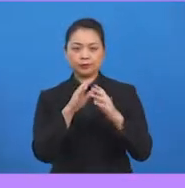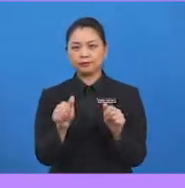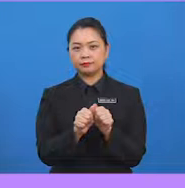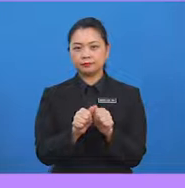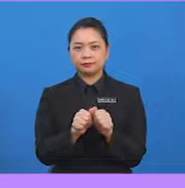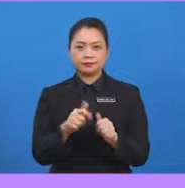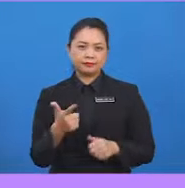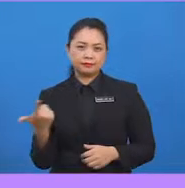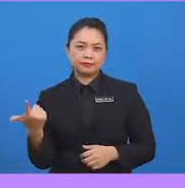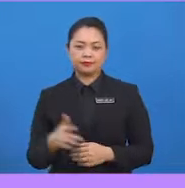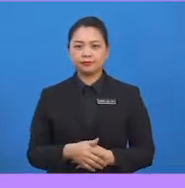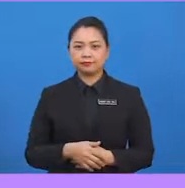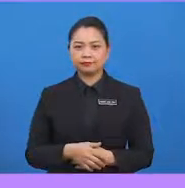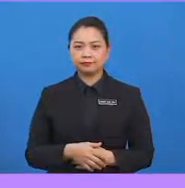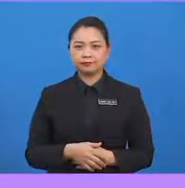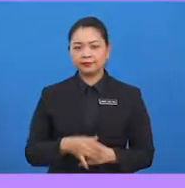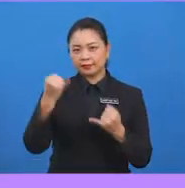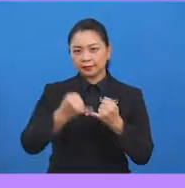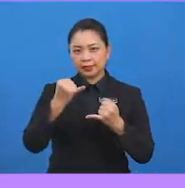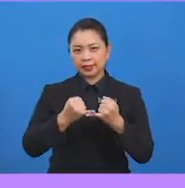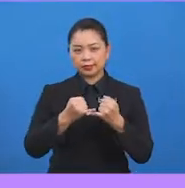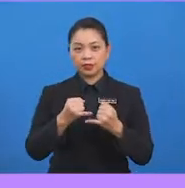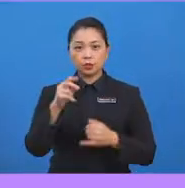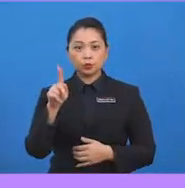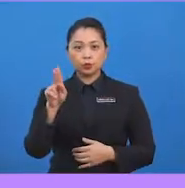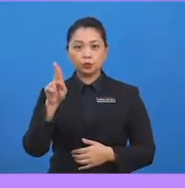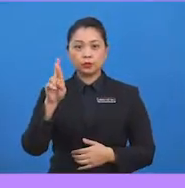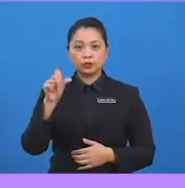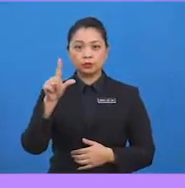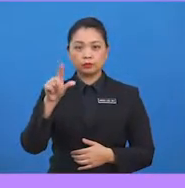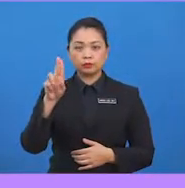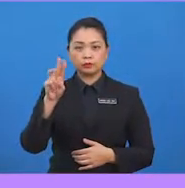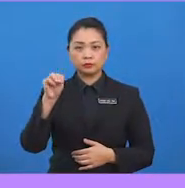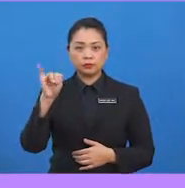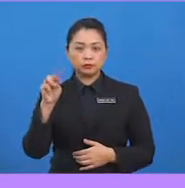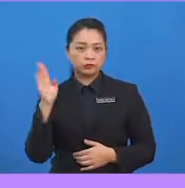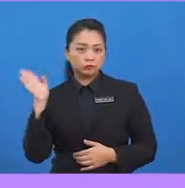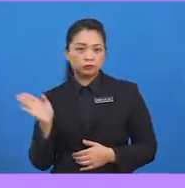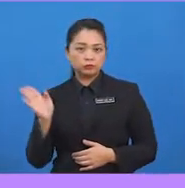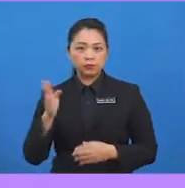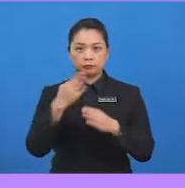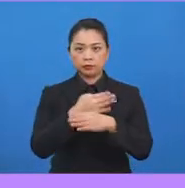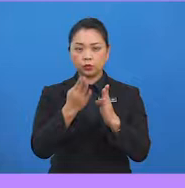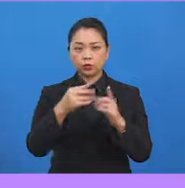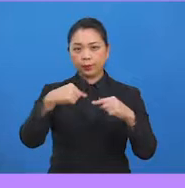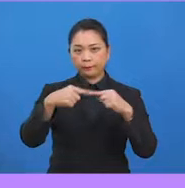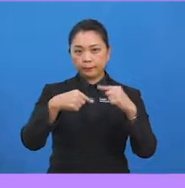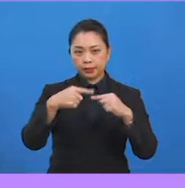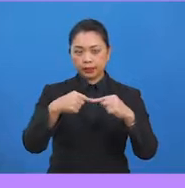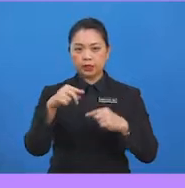sebagainya. Dan yang terakhir iaitu duralumin. Duralumin terbentuk apabila